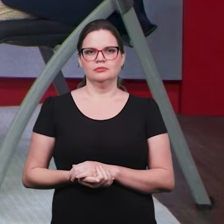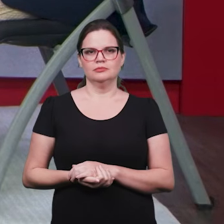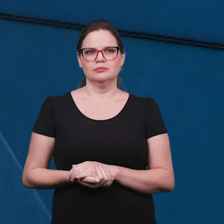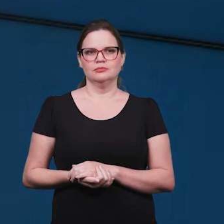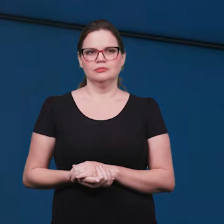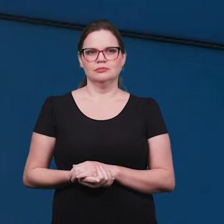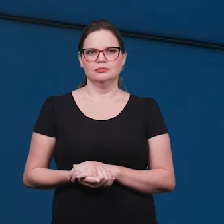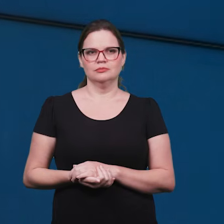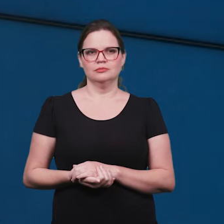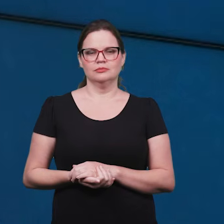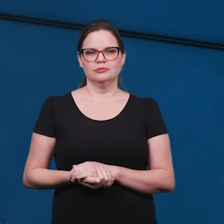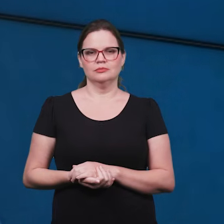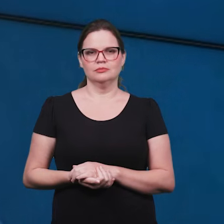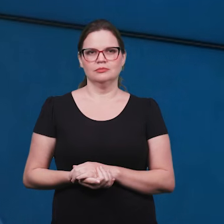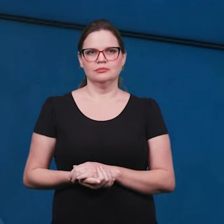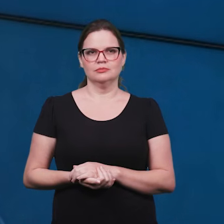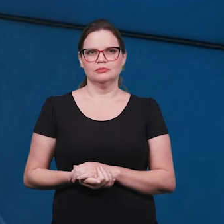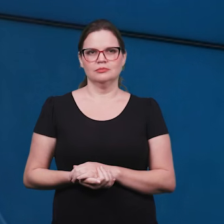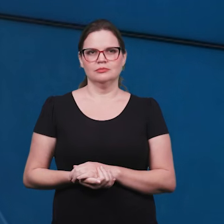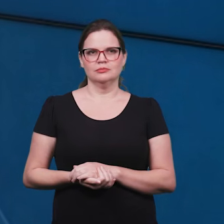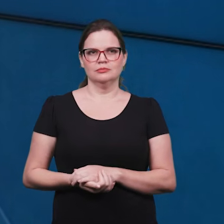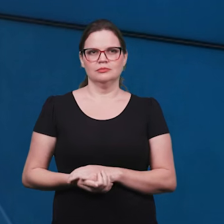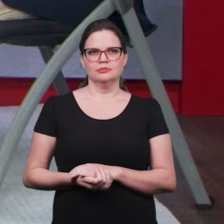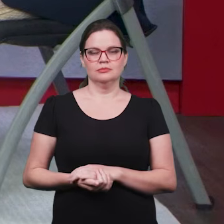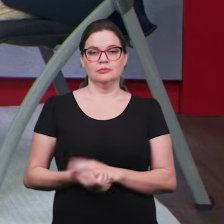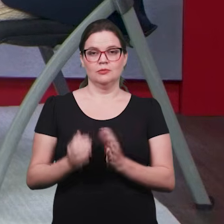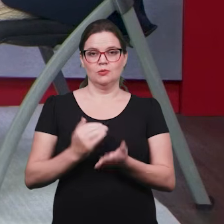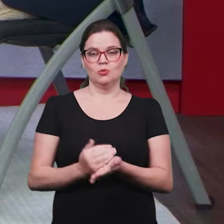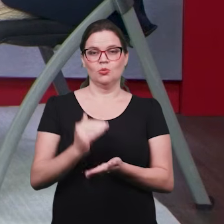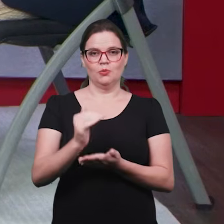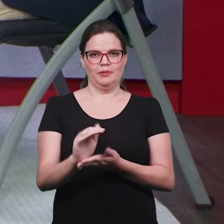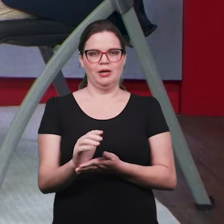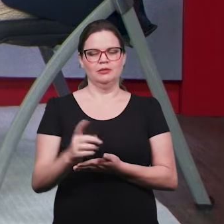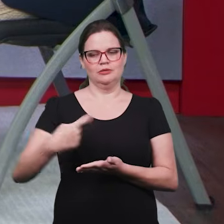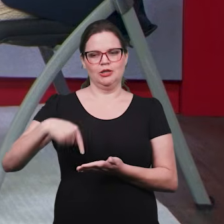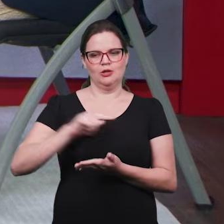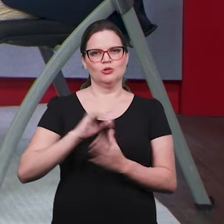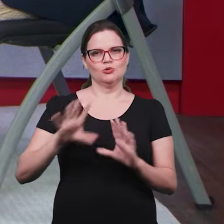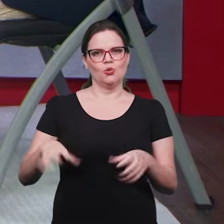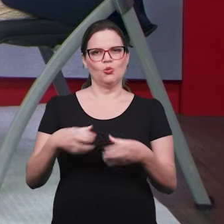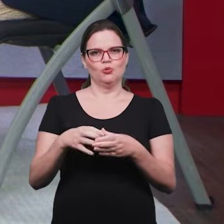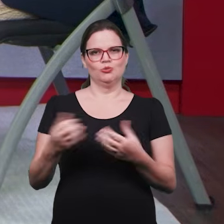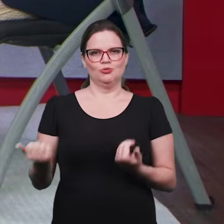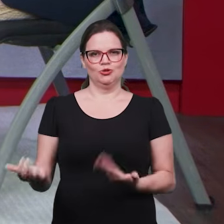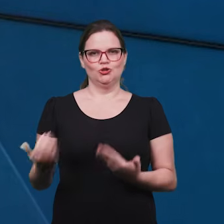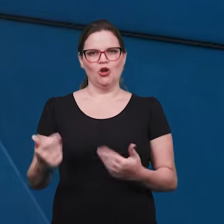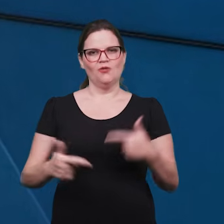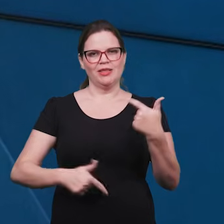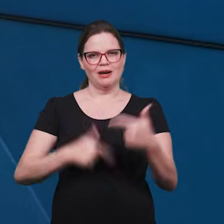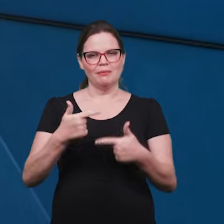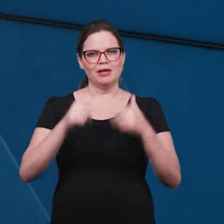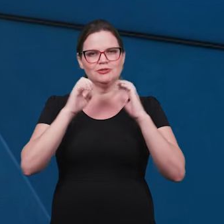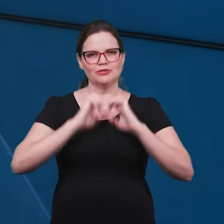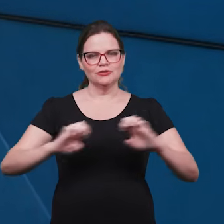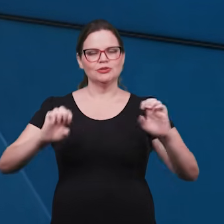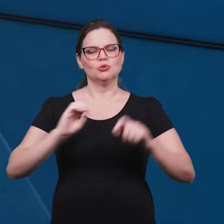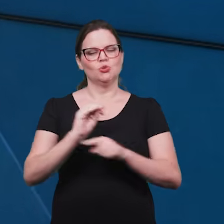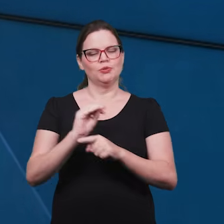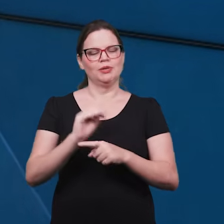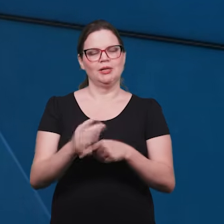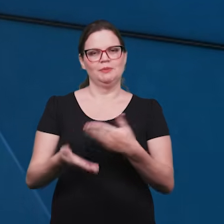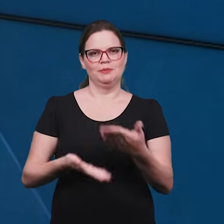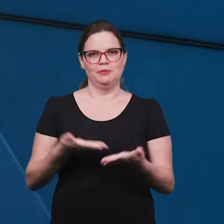muitos. Когда мы начали работать с молодежью, No início do nosso trabalho com jovens, у нас